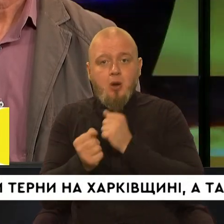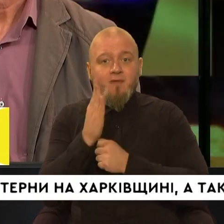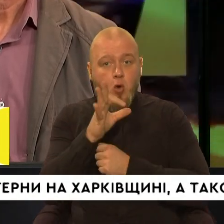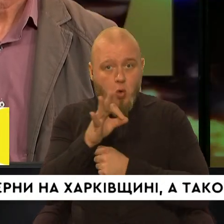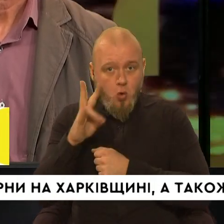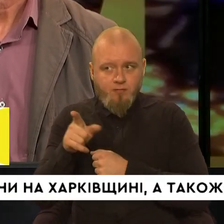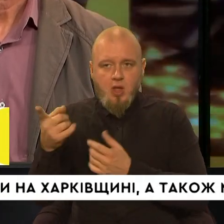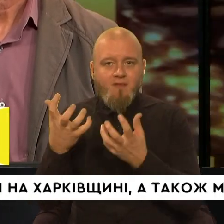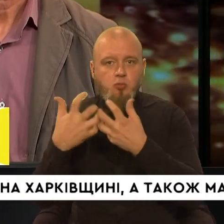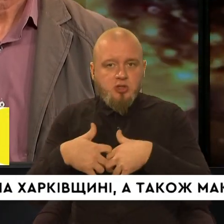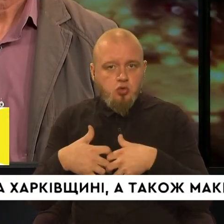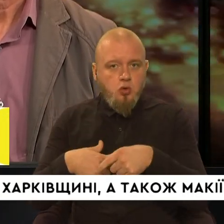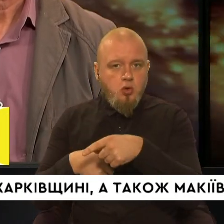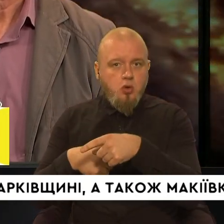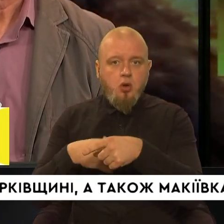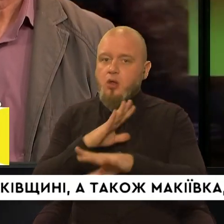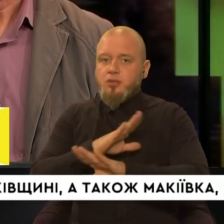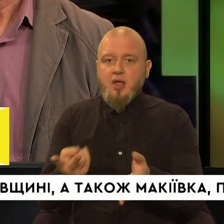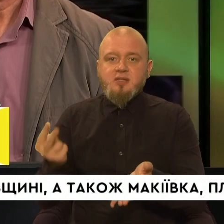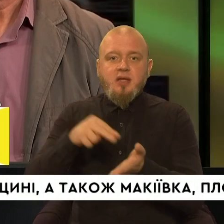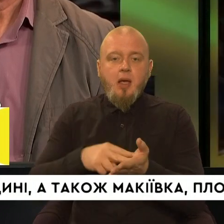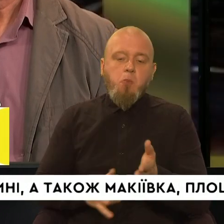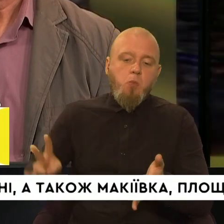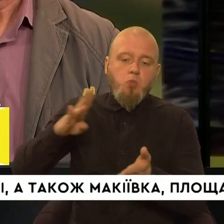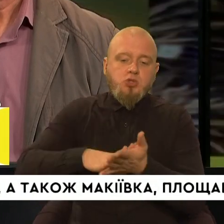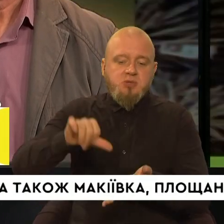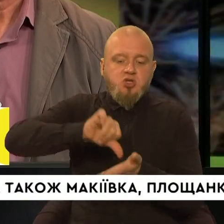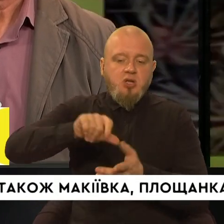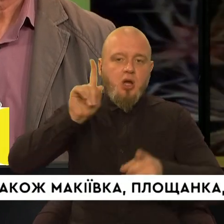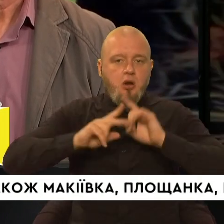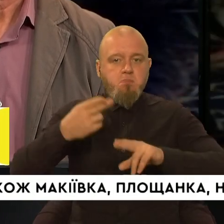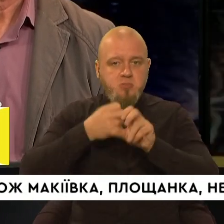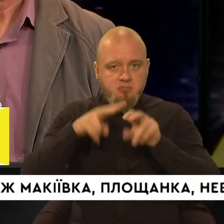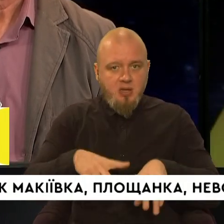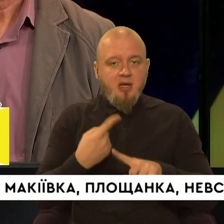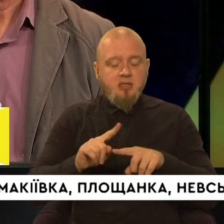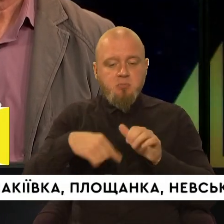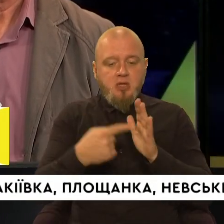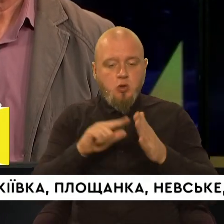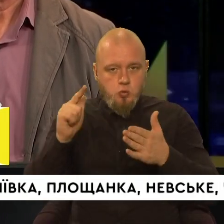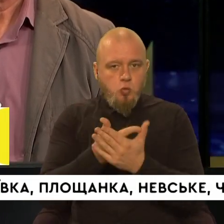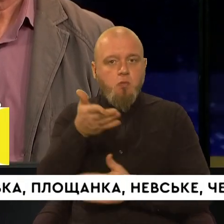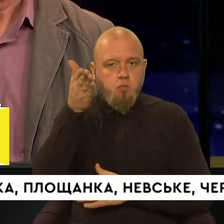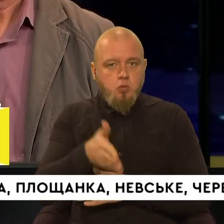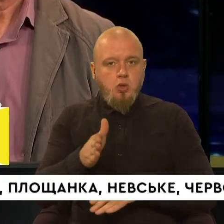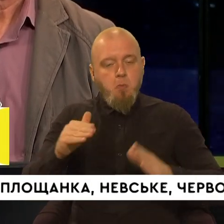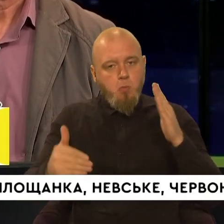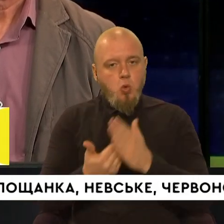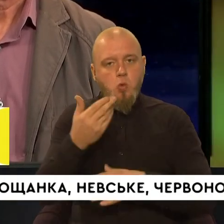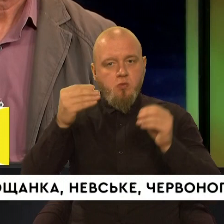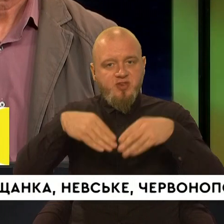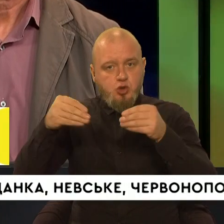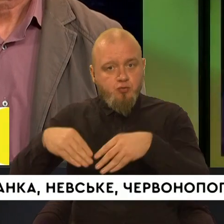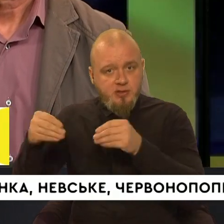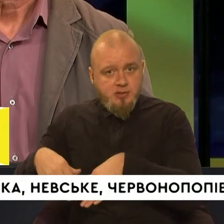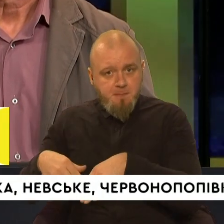вона автоматично не стає постійним членом Ради безпеки. Це питання знову буде по-новому